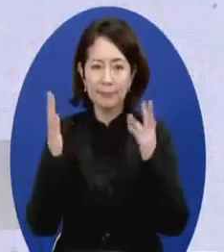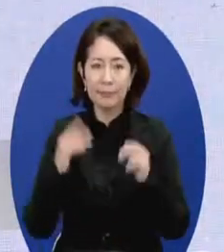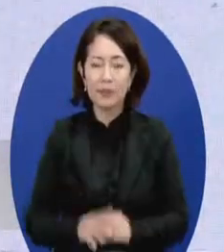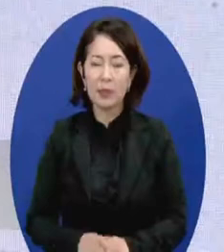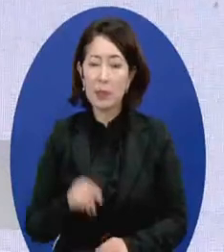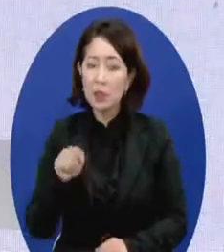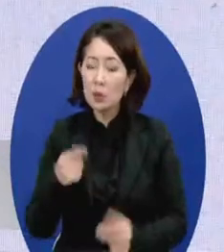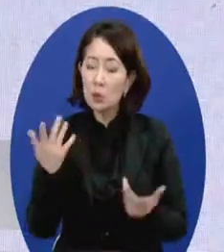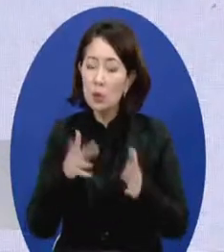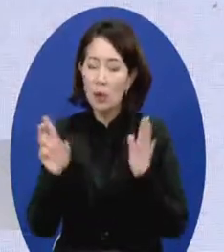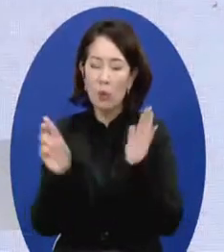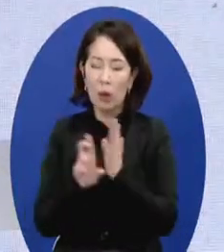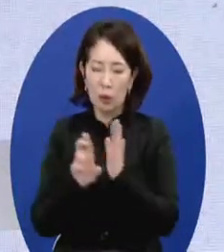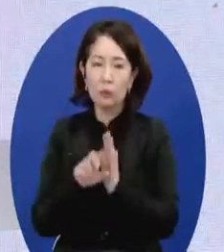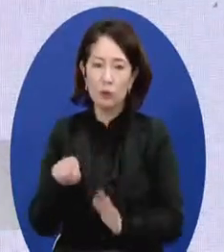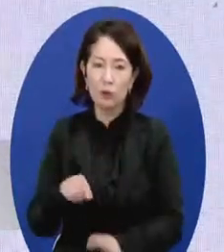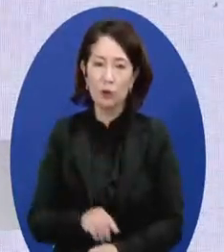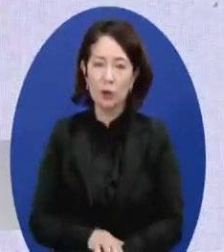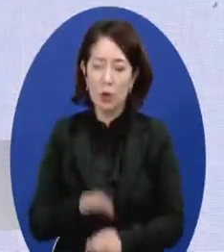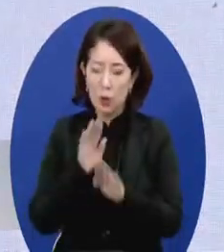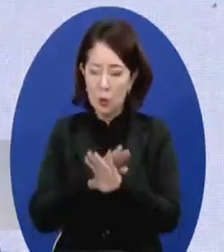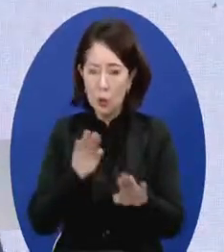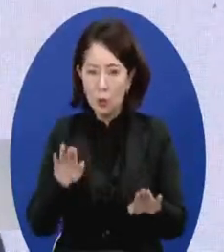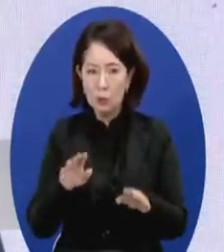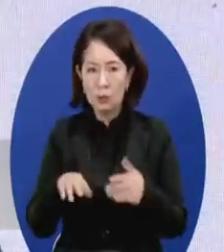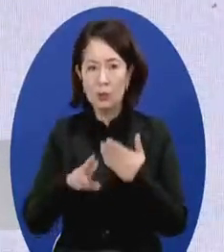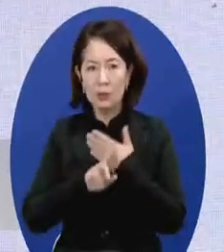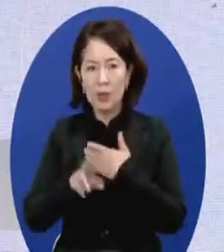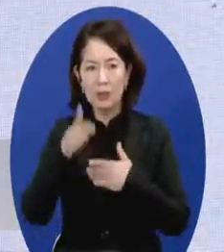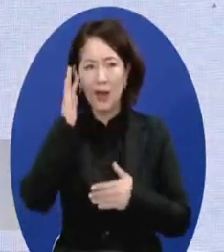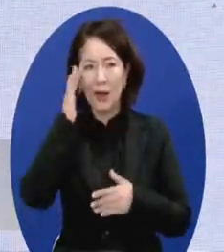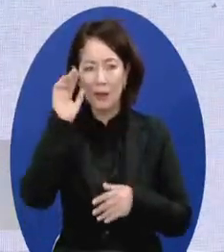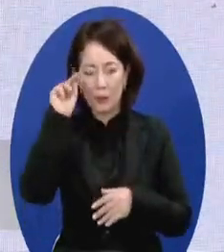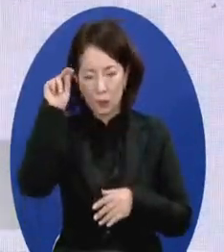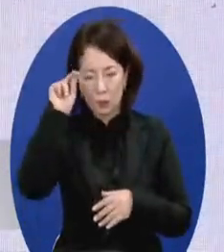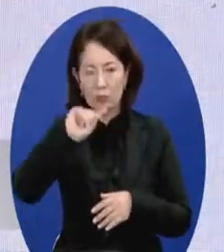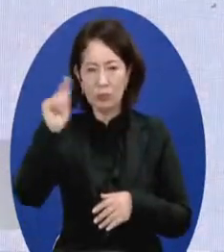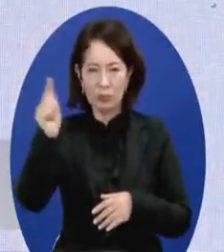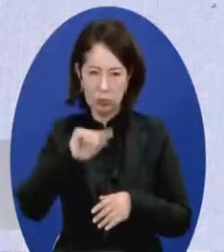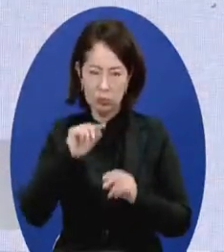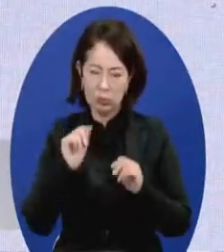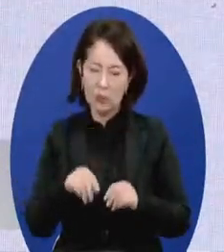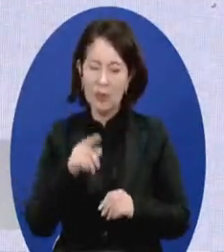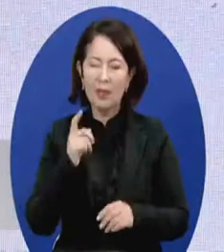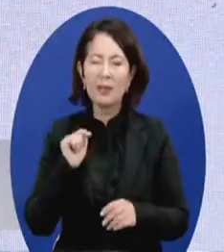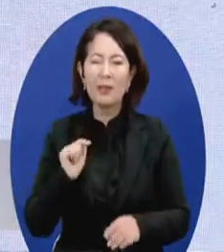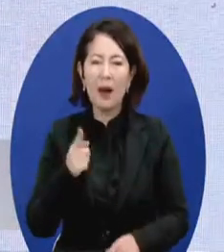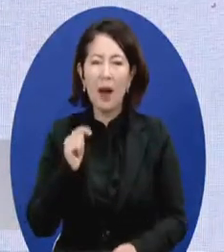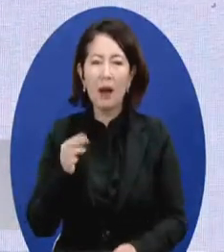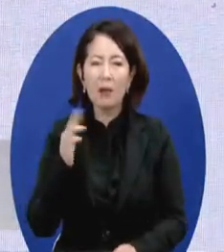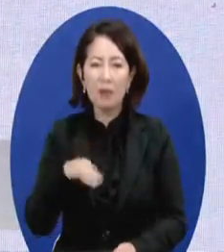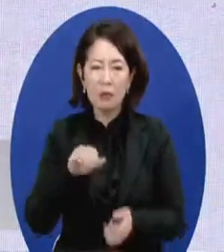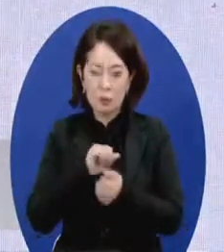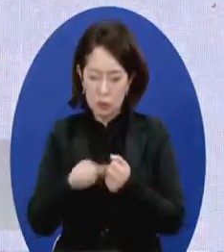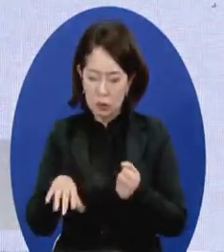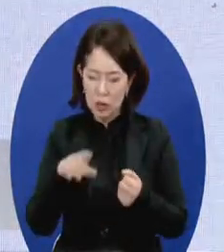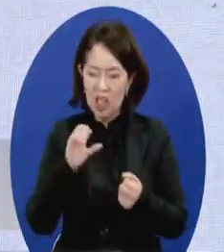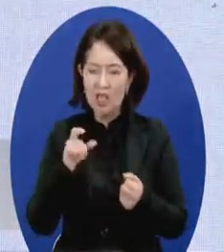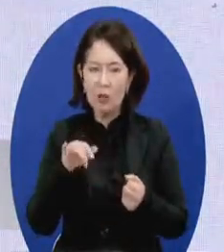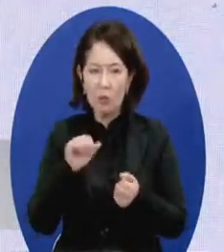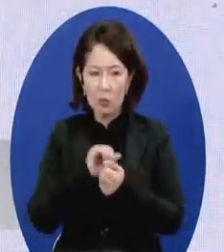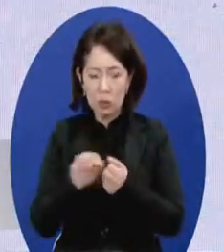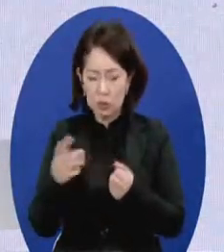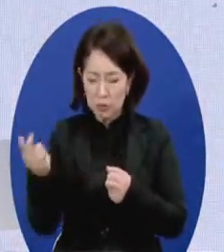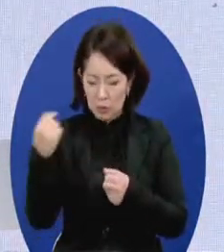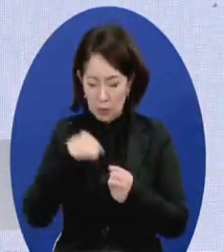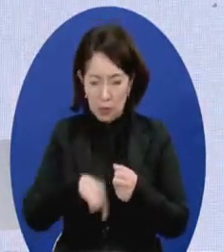Энэ бол боломж. Тэгээ хүүхдүүдтэй цаашид гадаад сургал. Яагаад одоо Харвард төгссөн, Стэнфорд төгссөн хүн